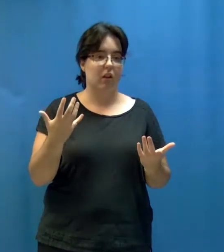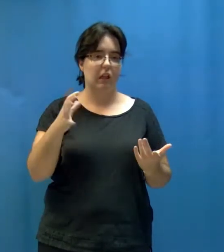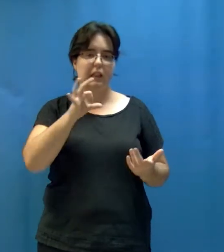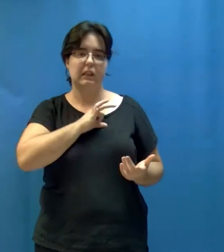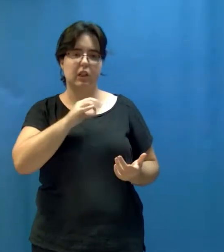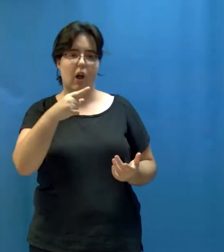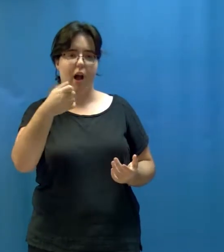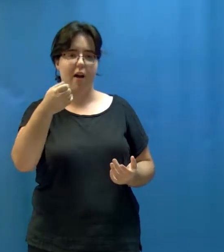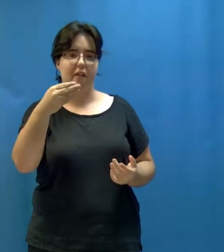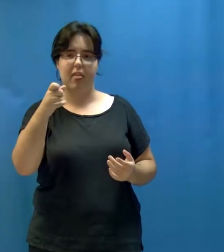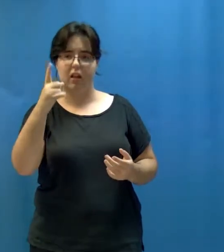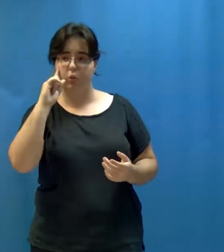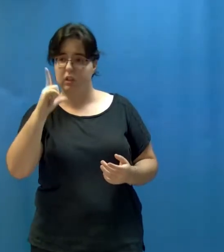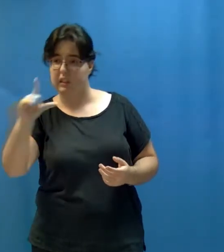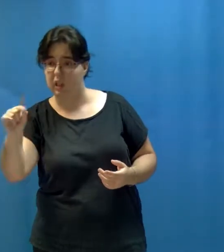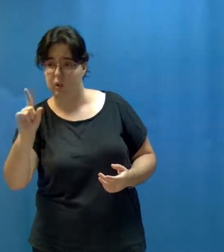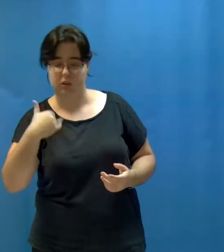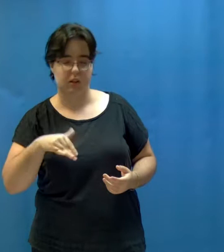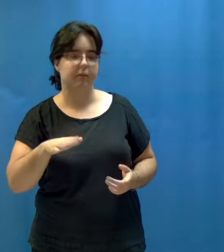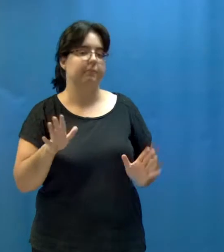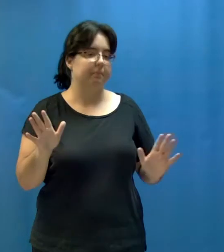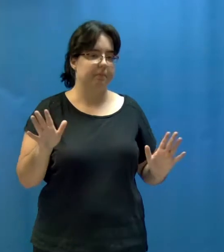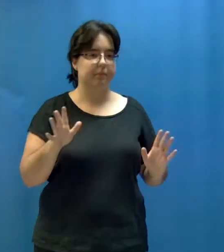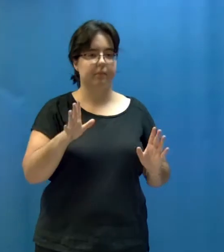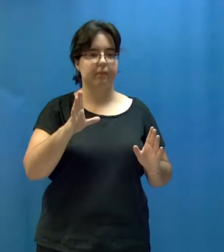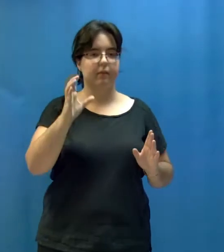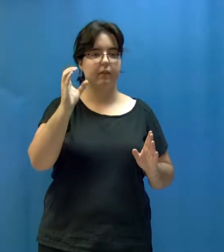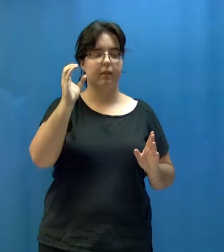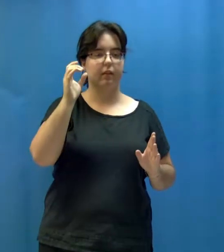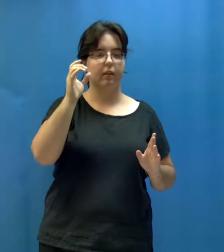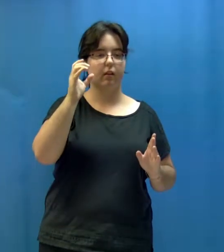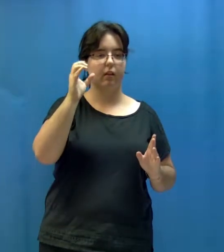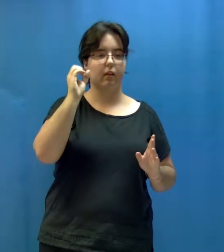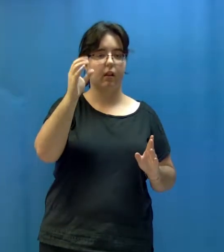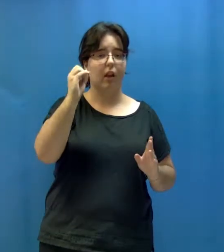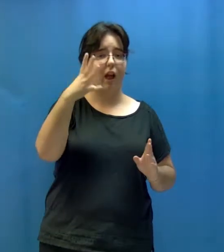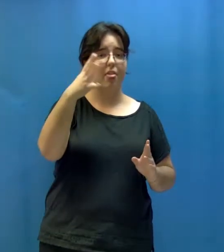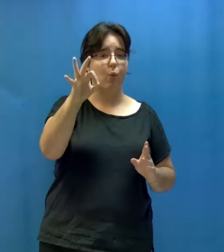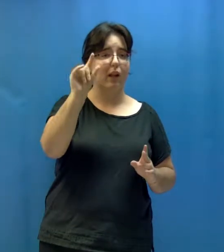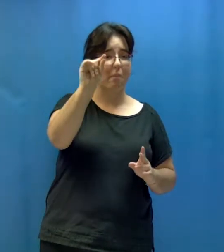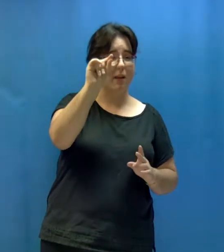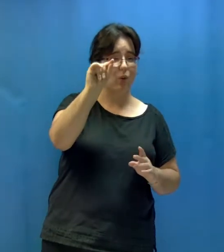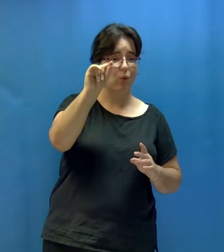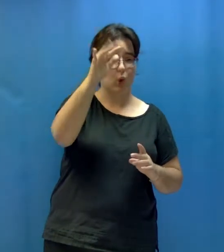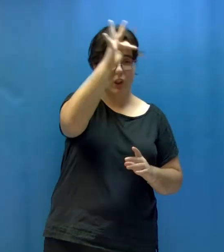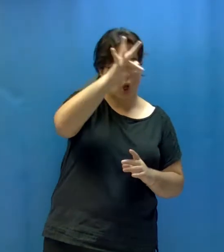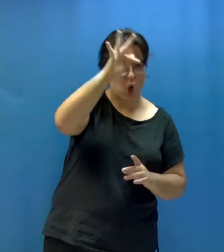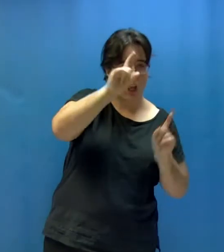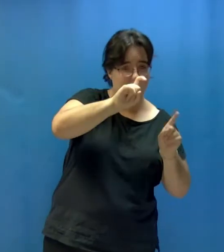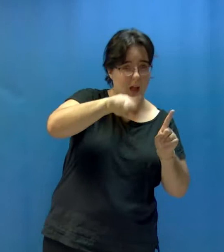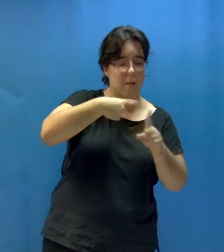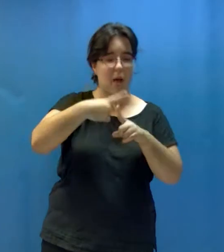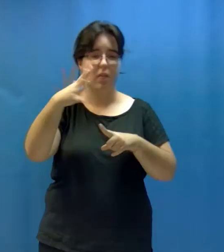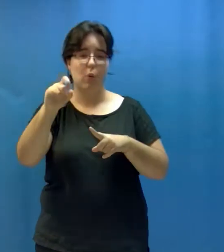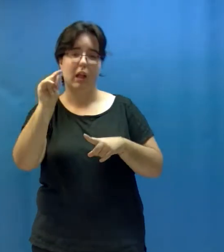si és la Natara, pues dir-li que les xarles consten de 50 minuts teòric i 50 minuts pràctics, no són